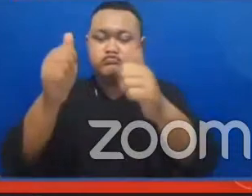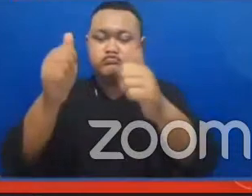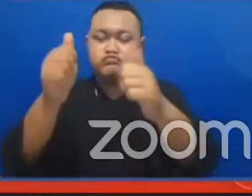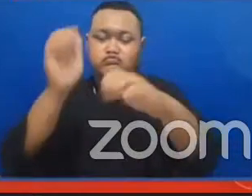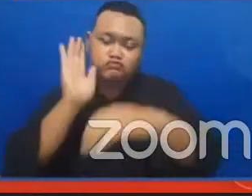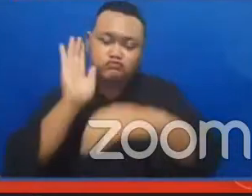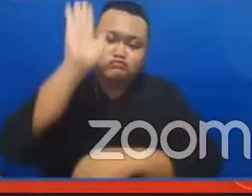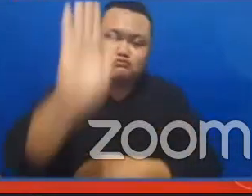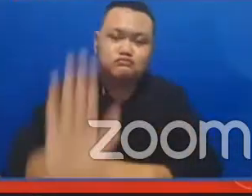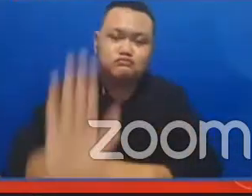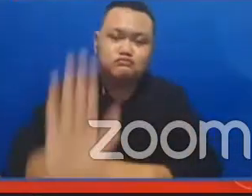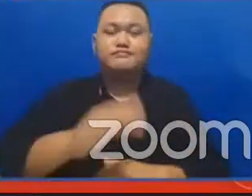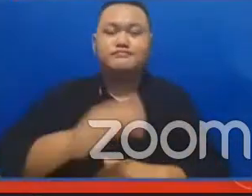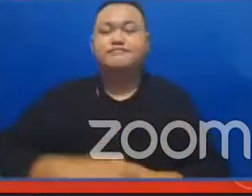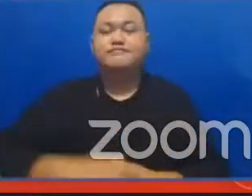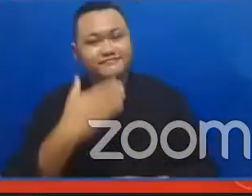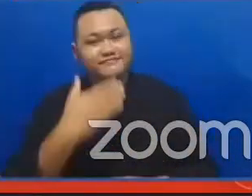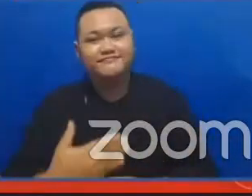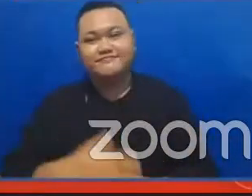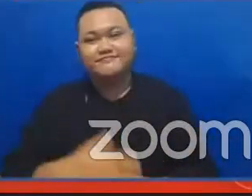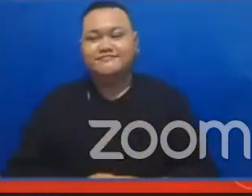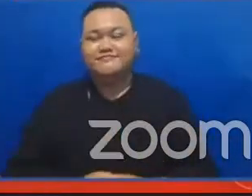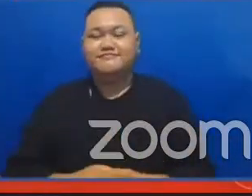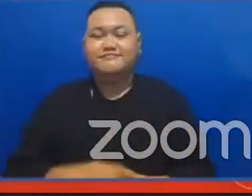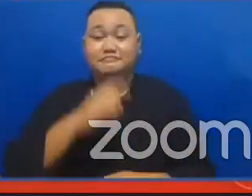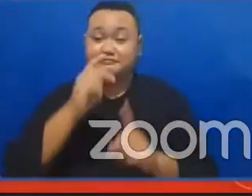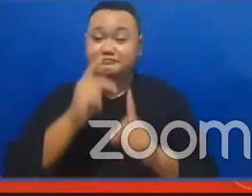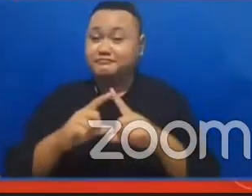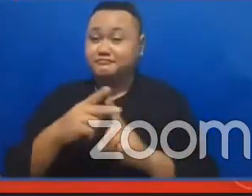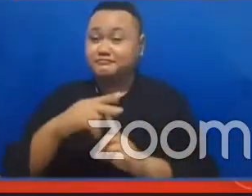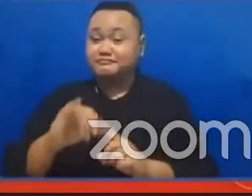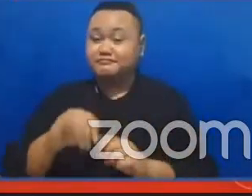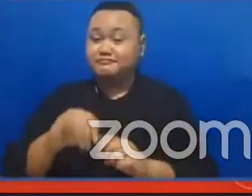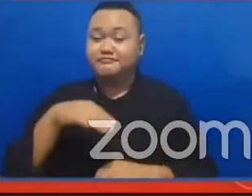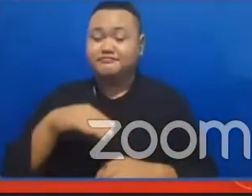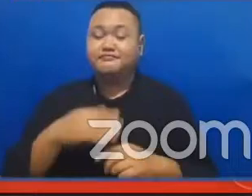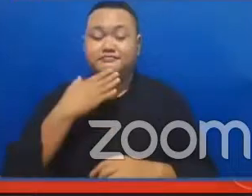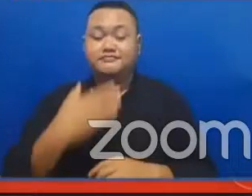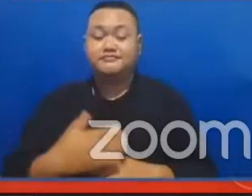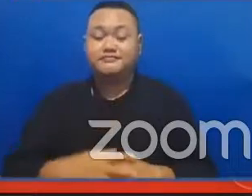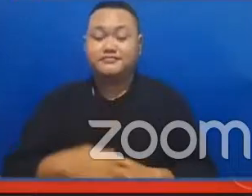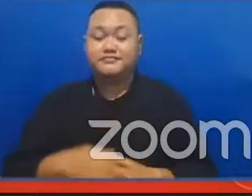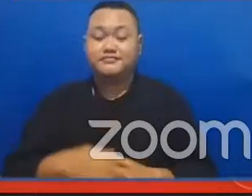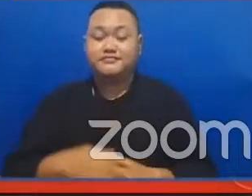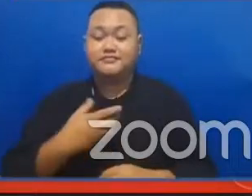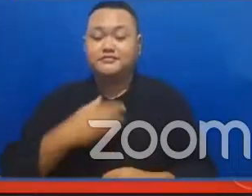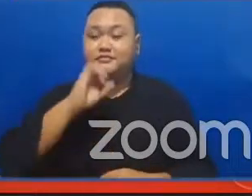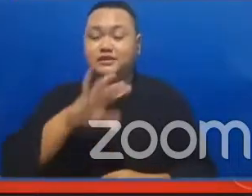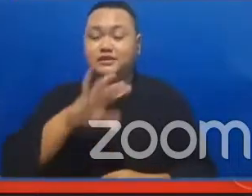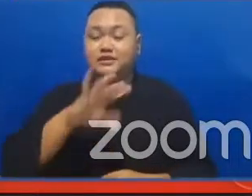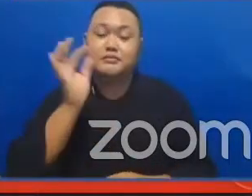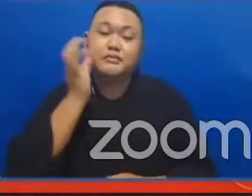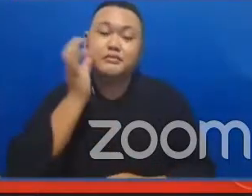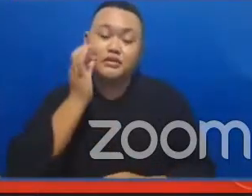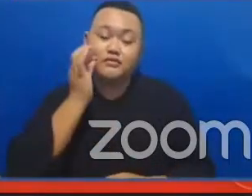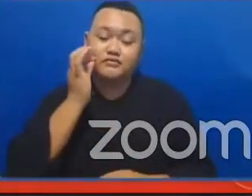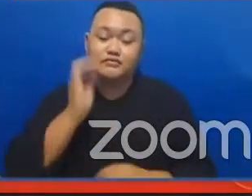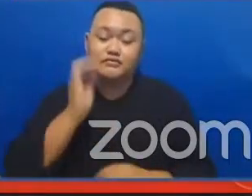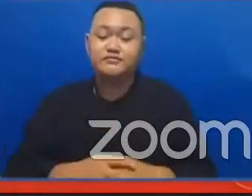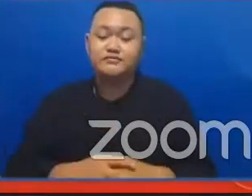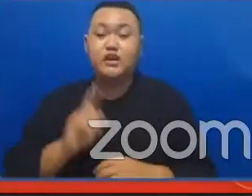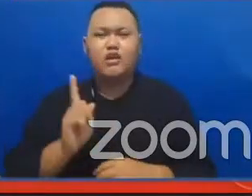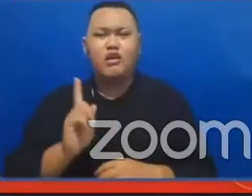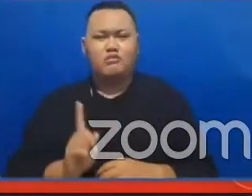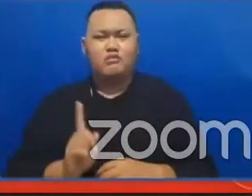yang akan datang. Terima kasih Mas Hafiz atas waktunya, dan saya juga mengucapkan mohon maaf